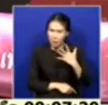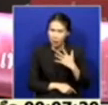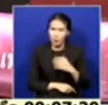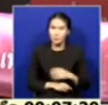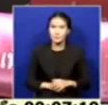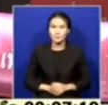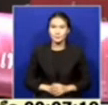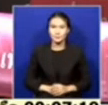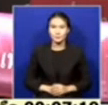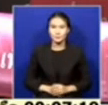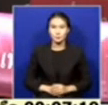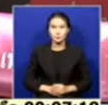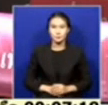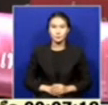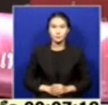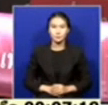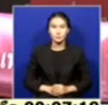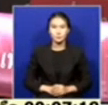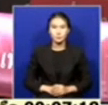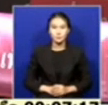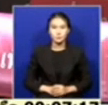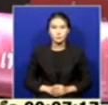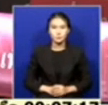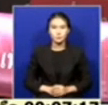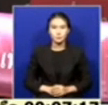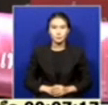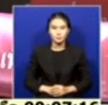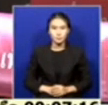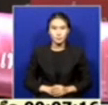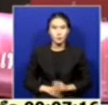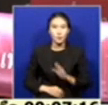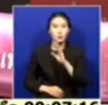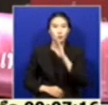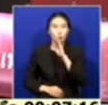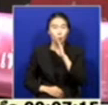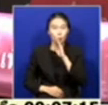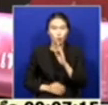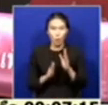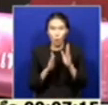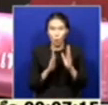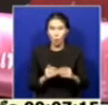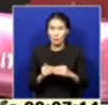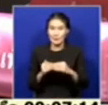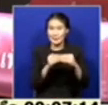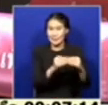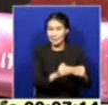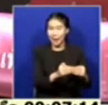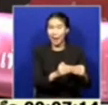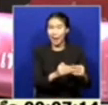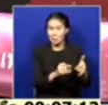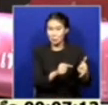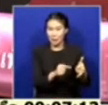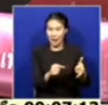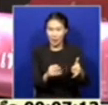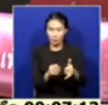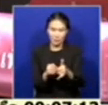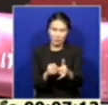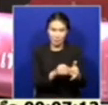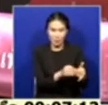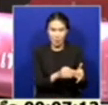วันเฉลิมที่หายไปไม่ผมเชื่อว่าพี่น้องคนไทยทุกคนไม่อยากให้เกิ